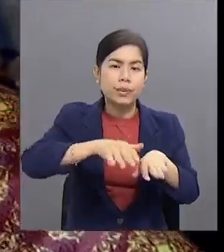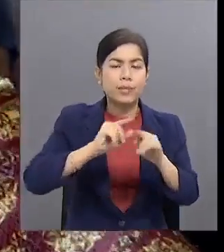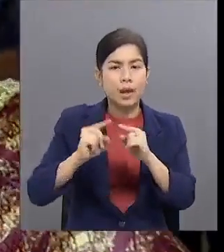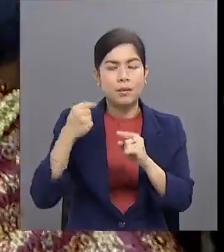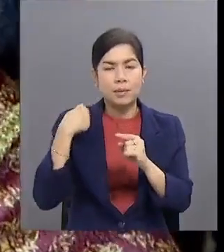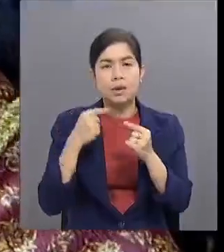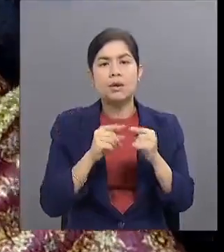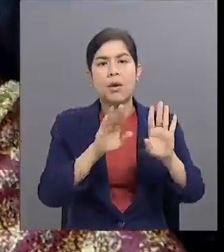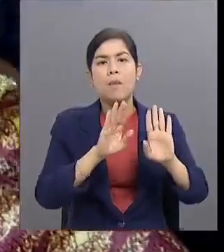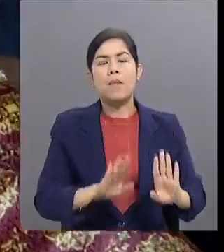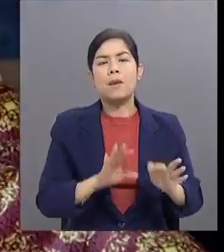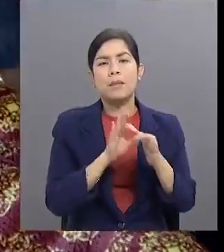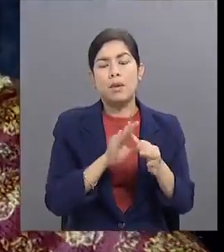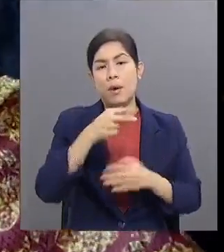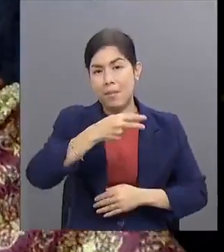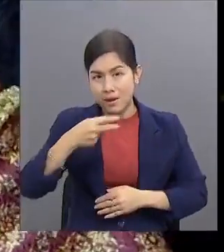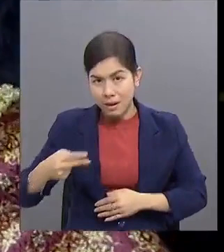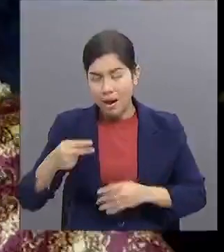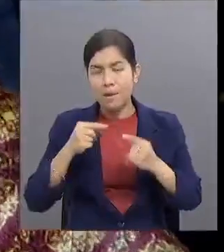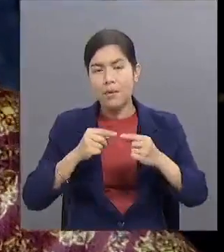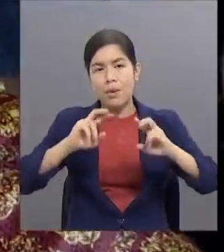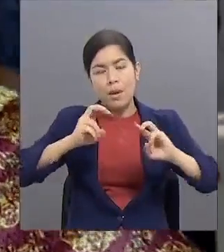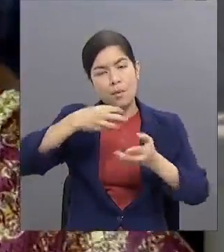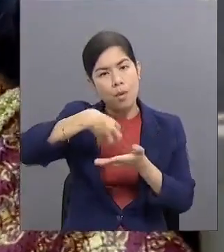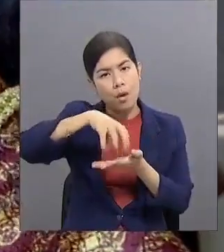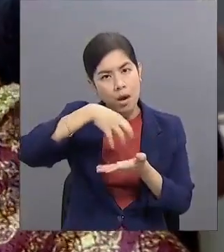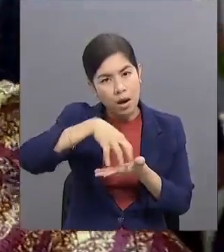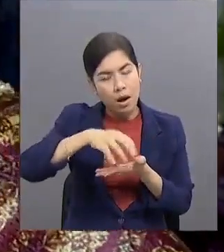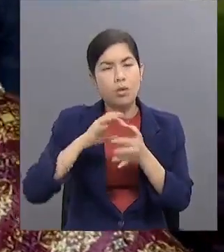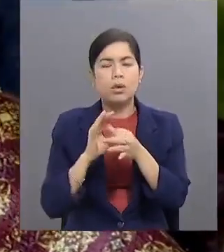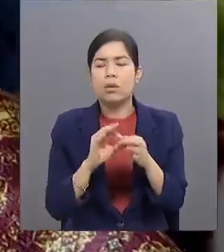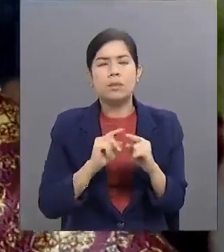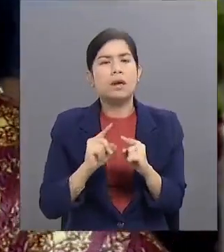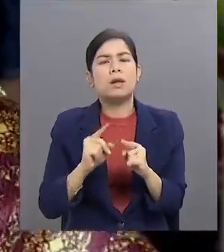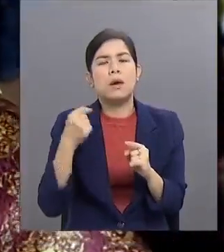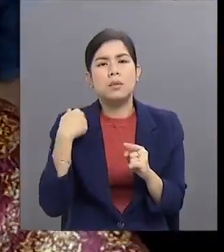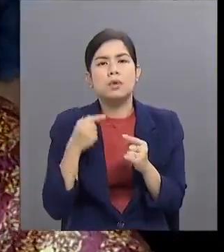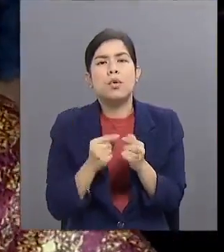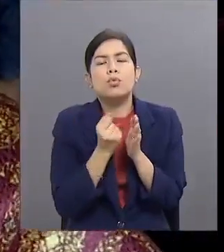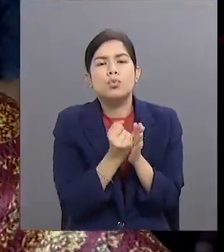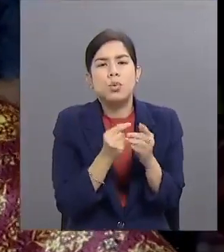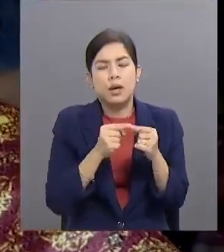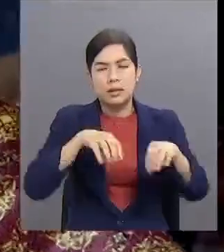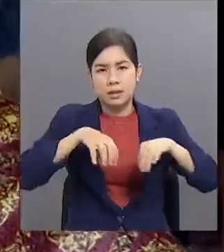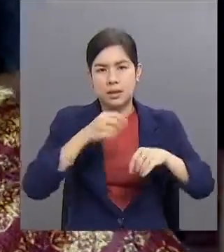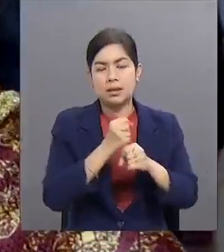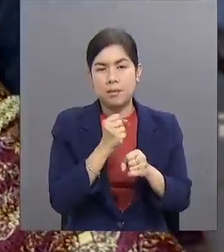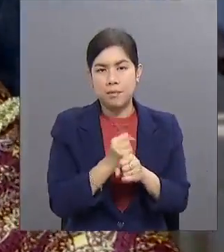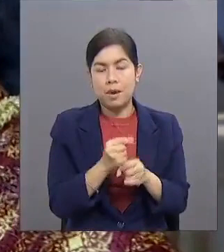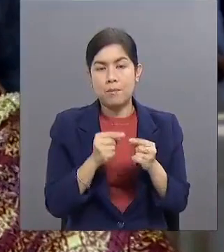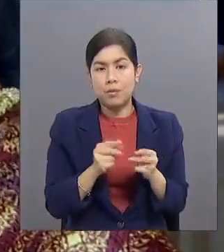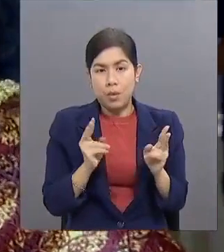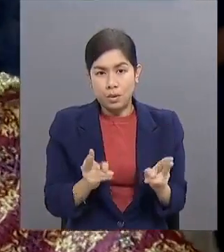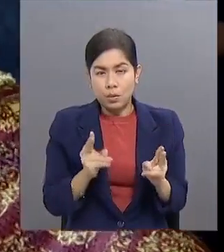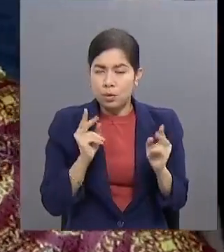เป็นด้านของภาษาทางด้านนิเทศศาสตร์ก็จะมาช่วยครั้งนี้ด้านการทำแอนิเมชันต่างๆด้วยเช่นเดียวกันการท่องเ